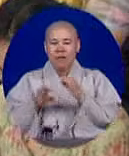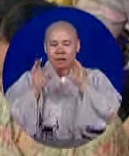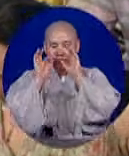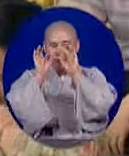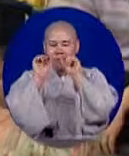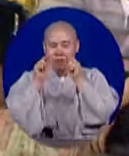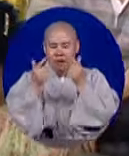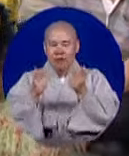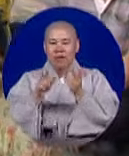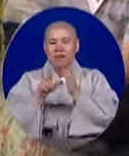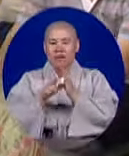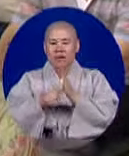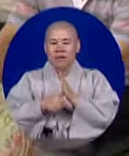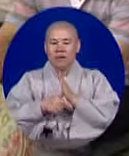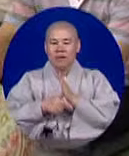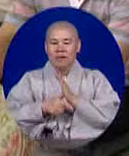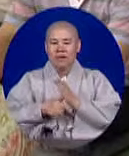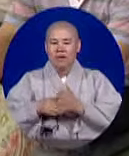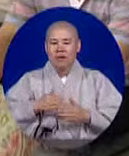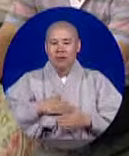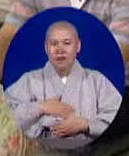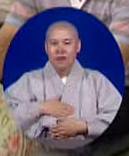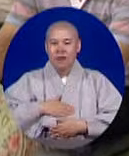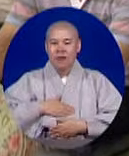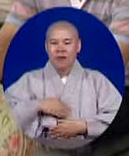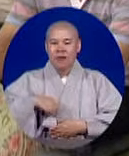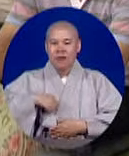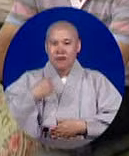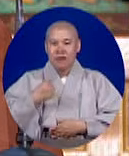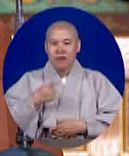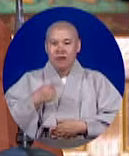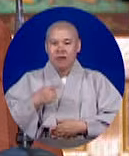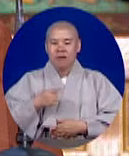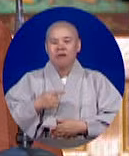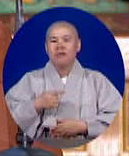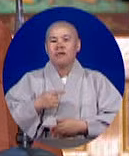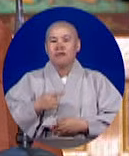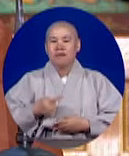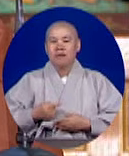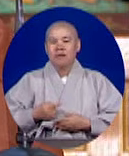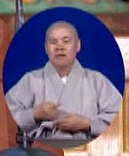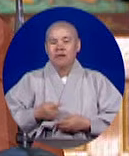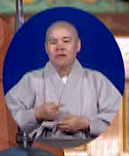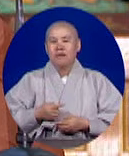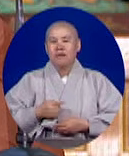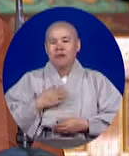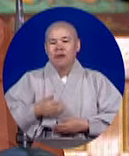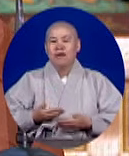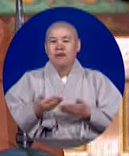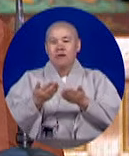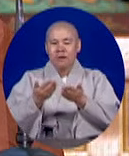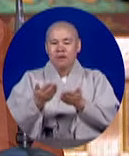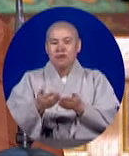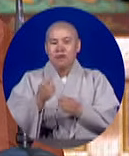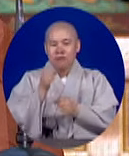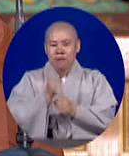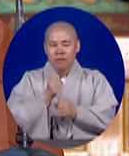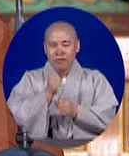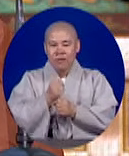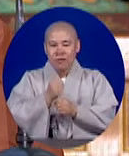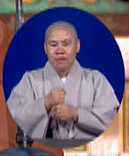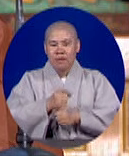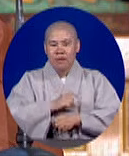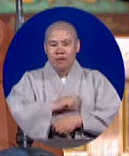보이지 않을 때 자기를 알리려고 만든 거예요. 그 이름 명자를 보면